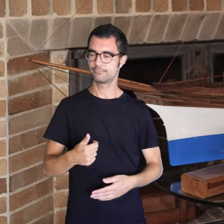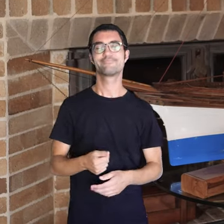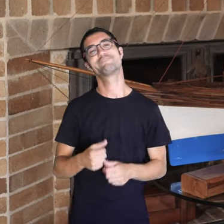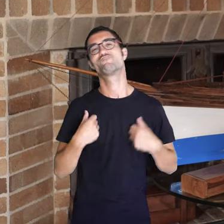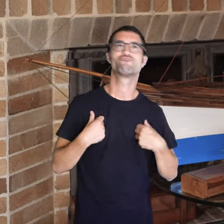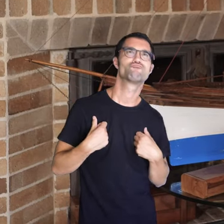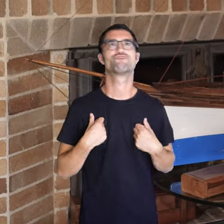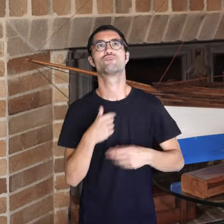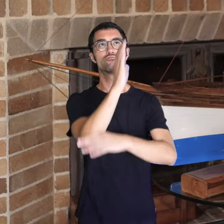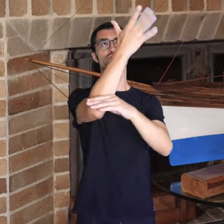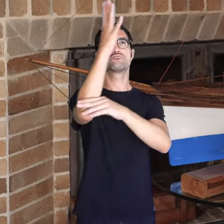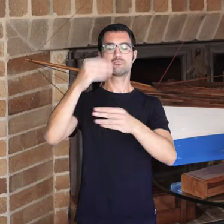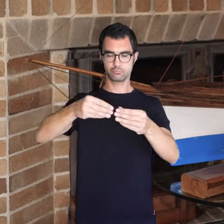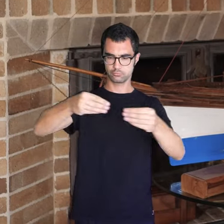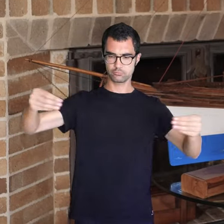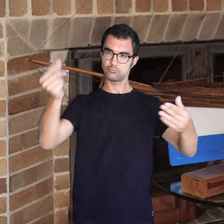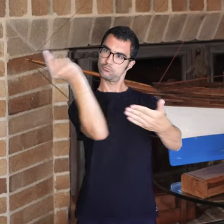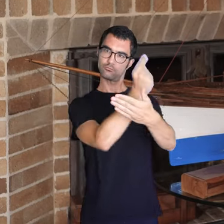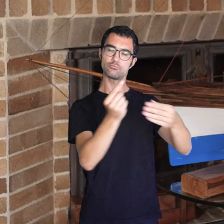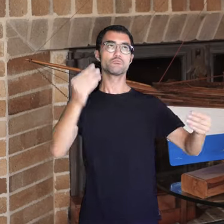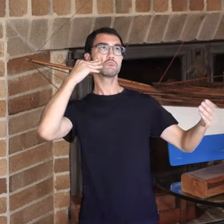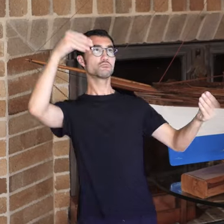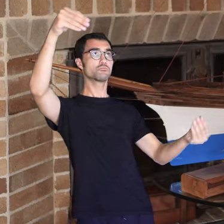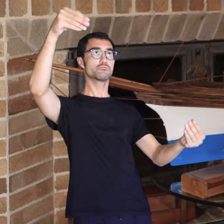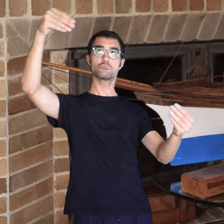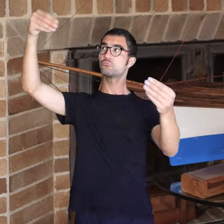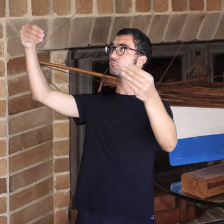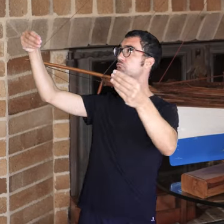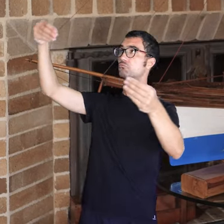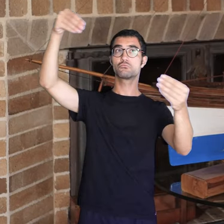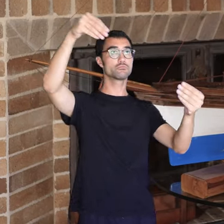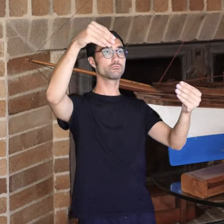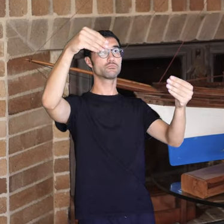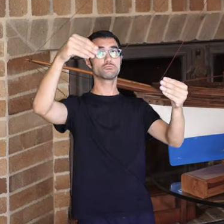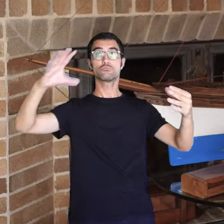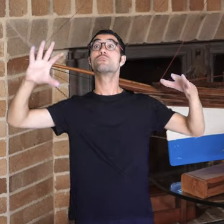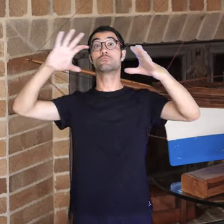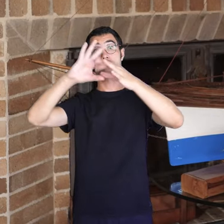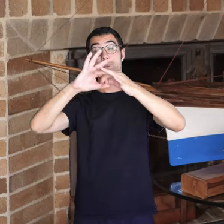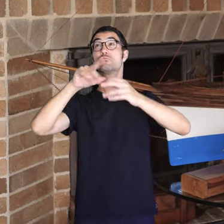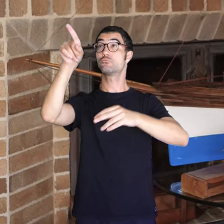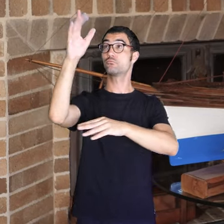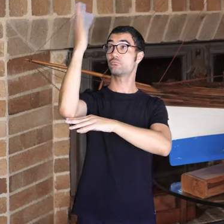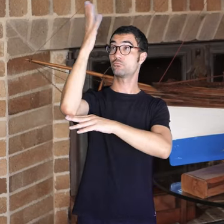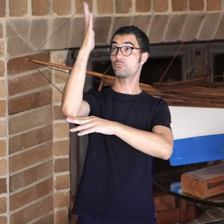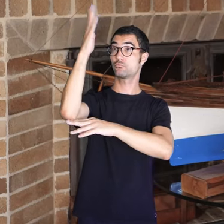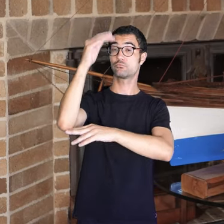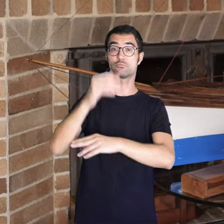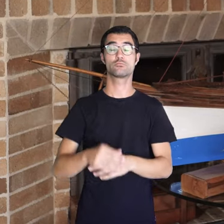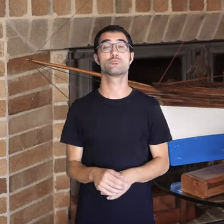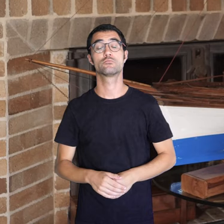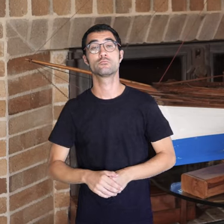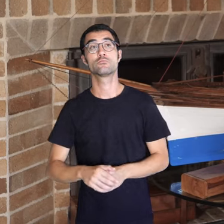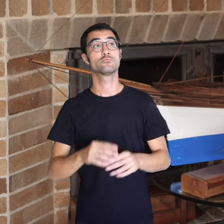i triar en la plantilla el tronc d'arbre que haguessis de mester, ja fos de pi, que és una cosa